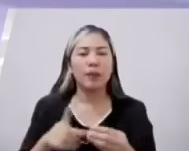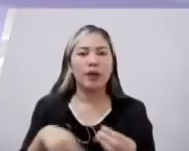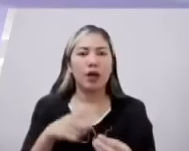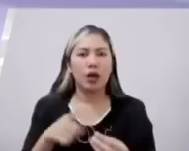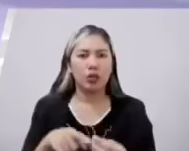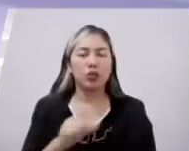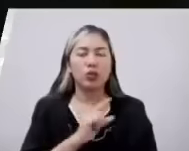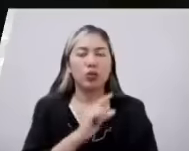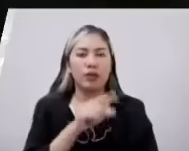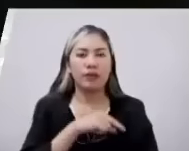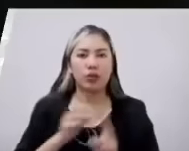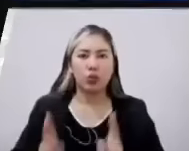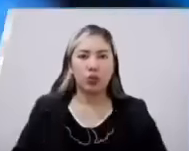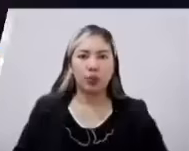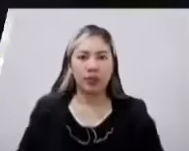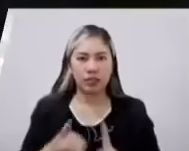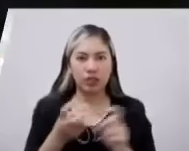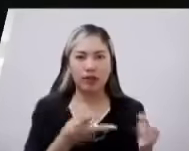report.